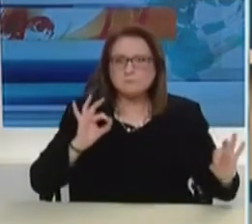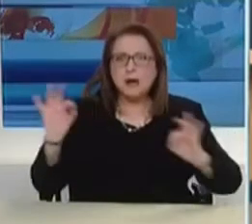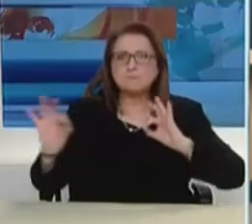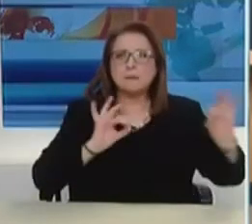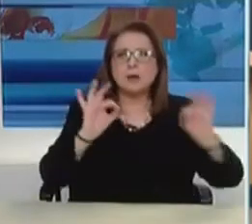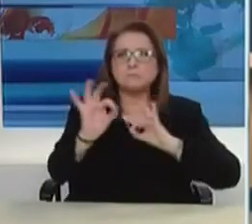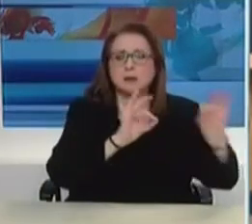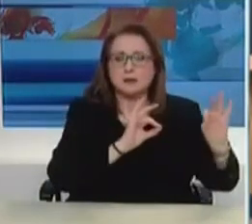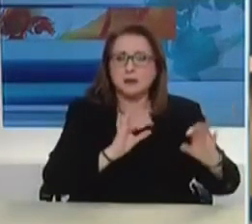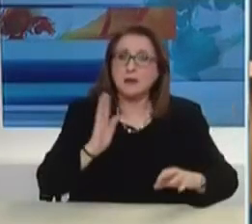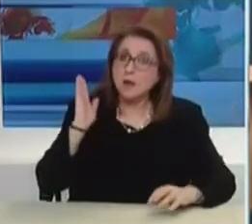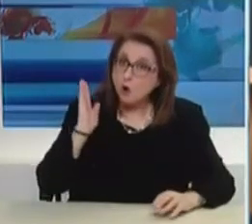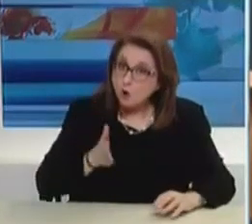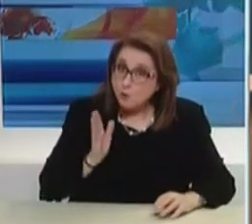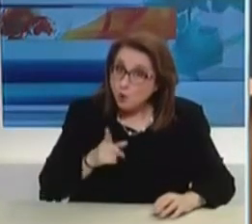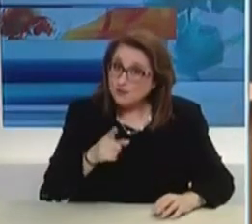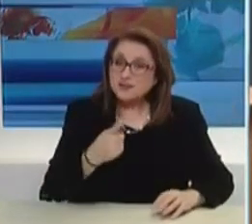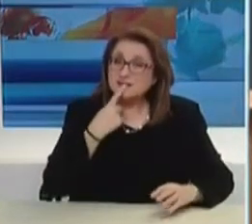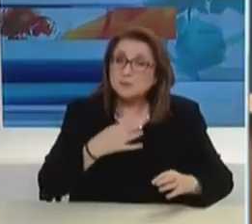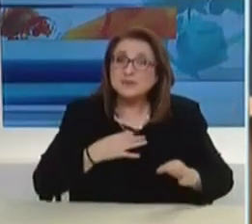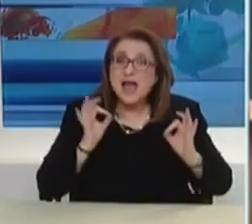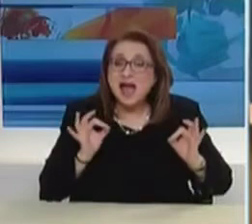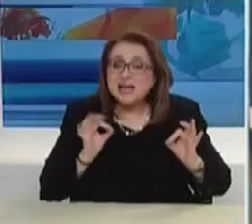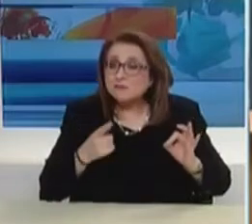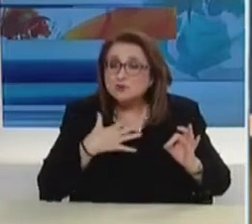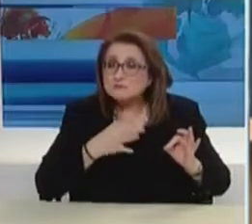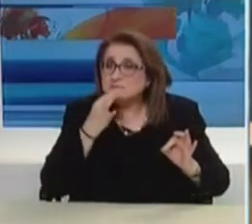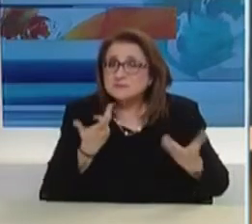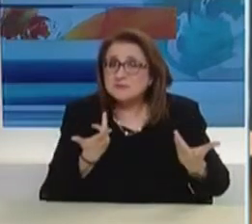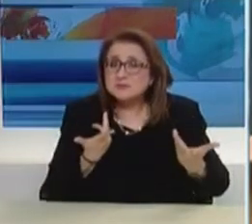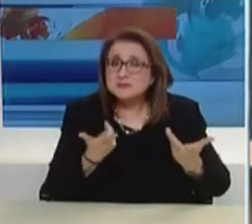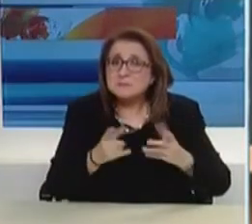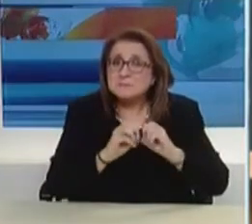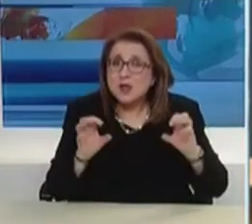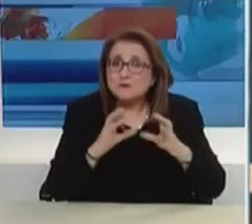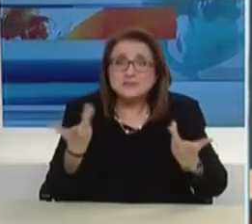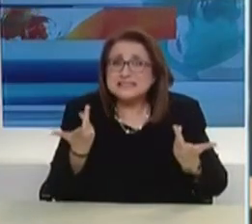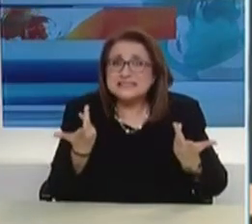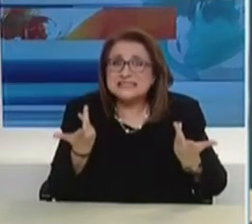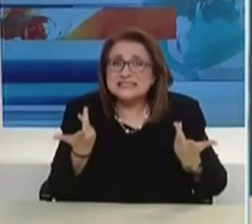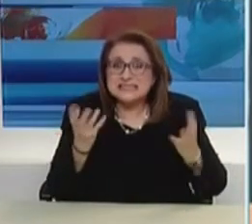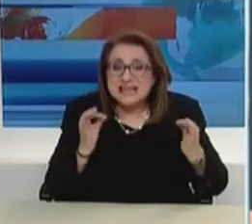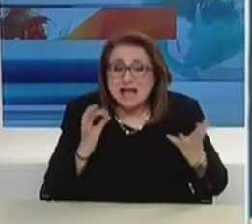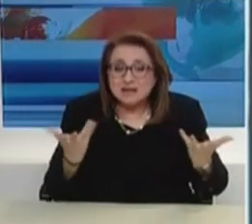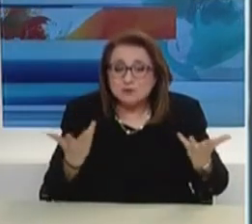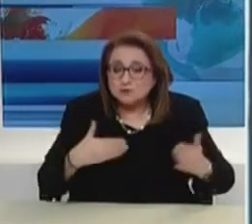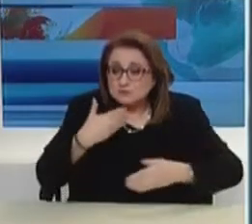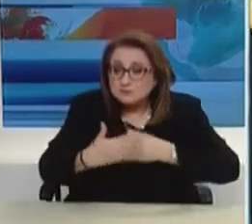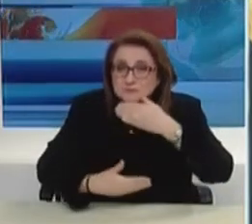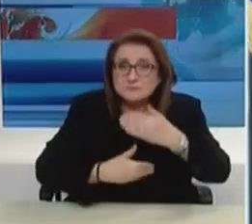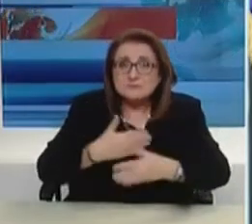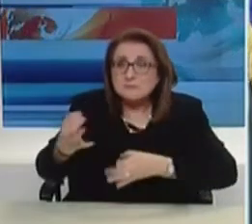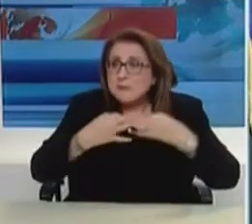σχετικά και να μας εξηγήσετε τι μπορεί να σημαίνει αυτό στον τρόπο διαχείρισης του ιού, ιδίως όταν με το καλό φτάσουμε στην επόμενη μέρα?